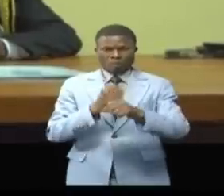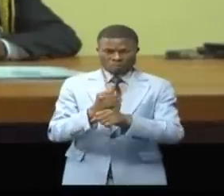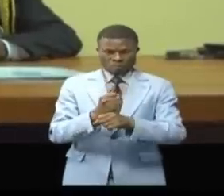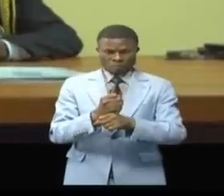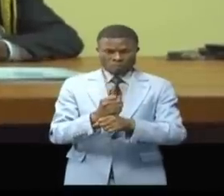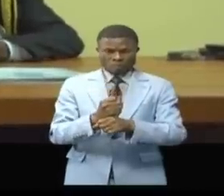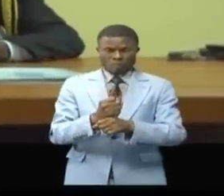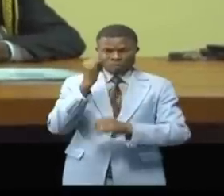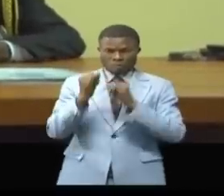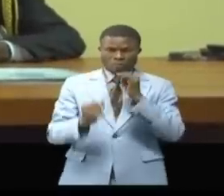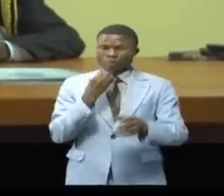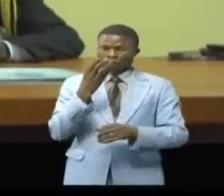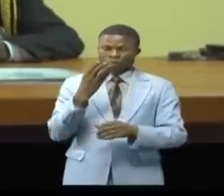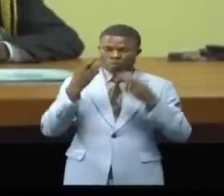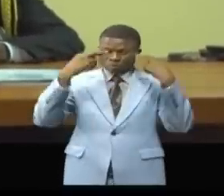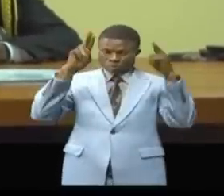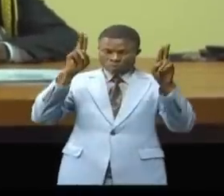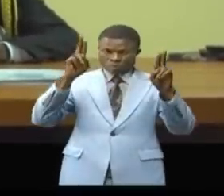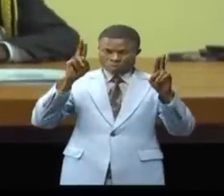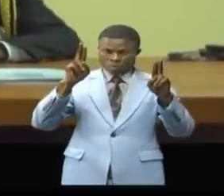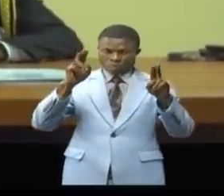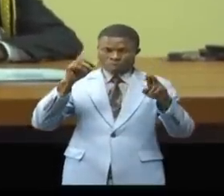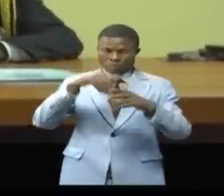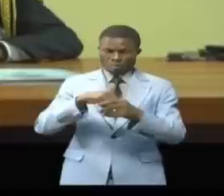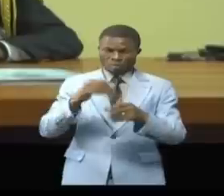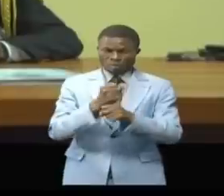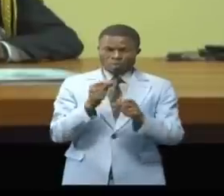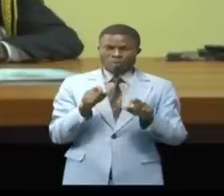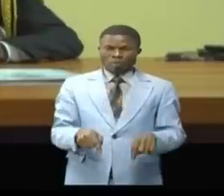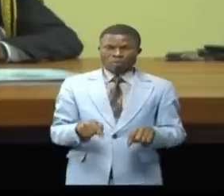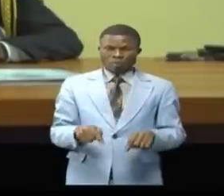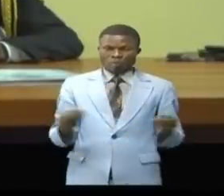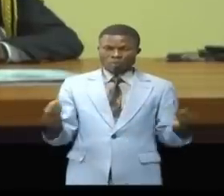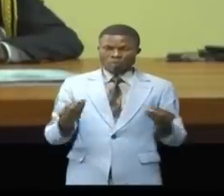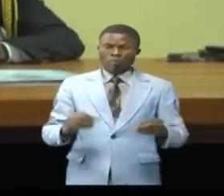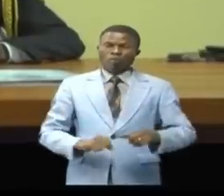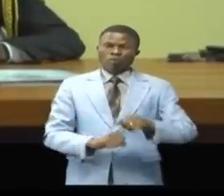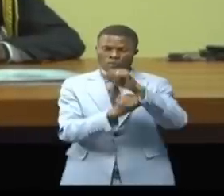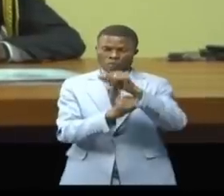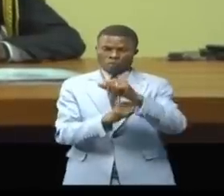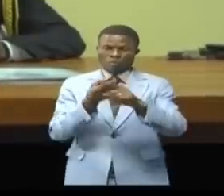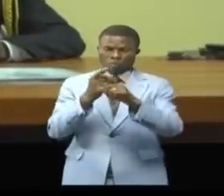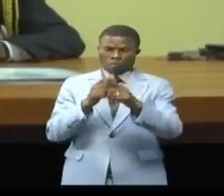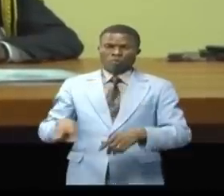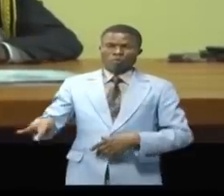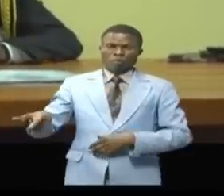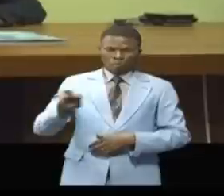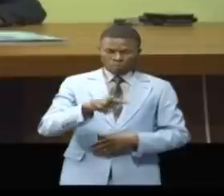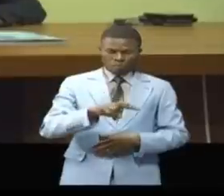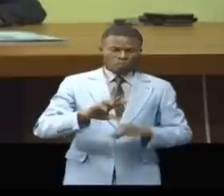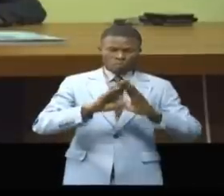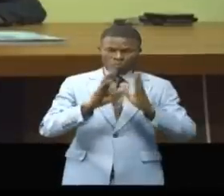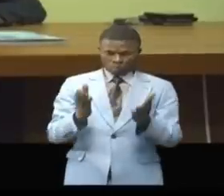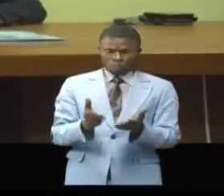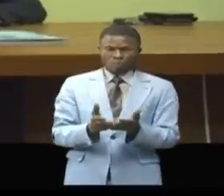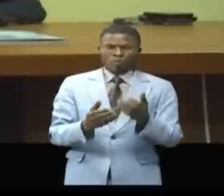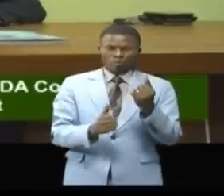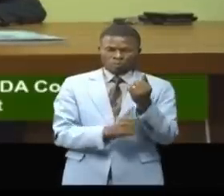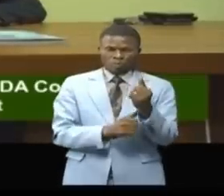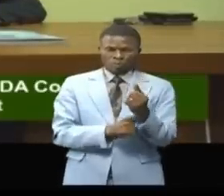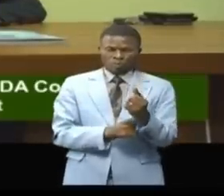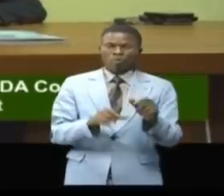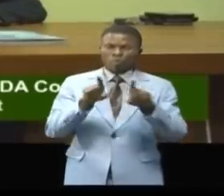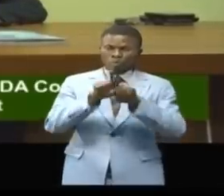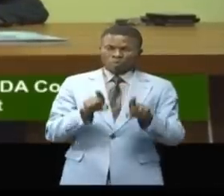avons connu du succès dans ce travail, c'est grâce, bien sûr, à vous tous. Alors, vous